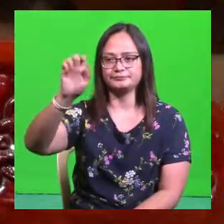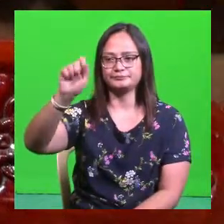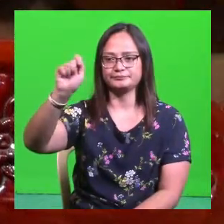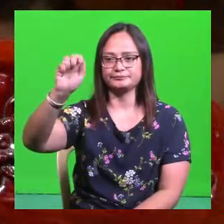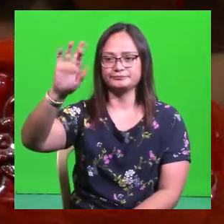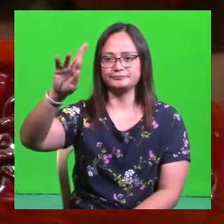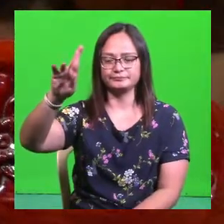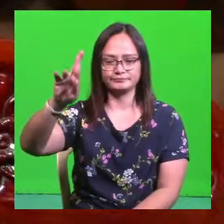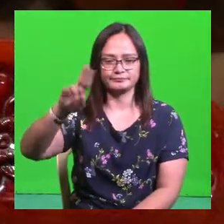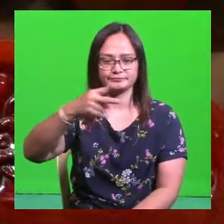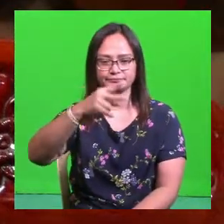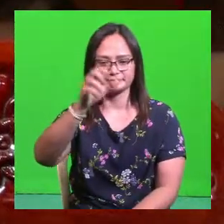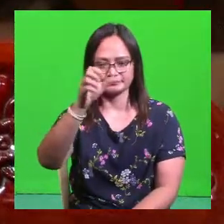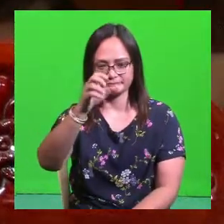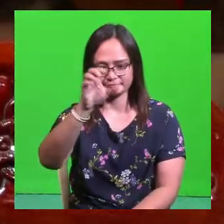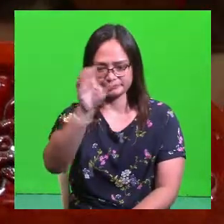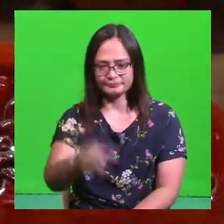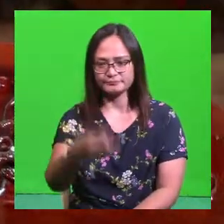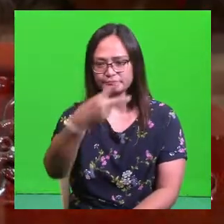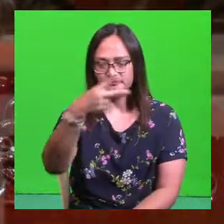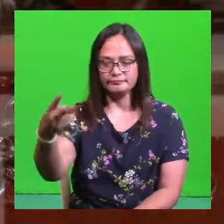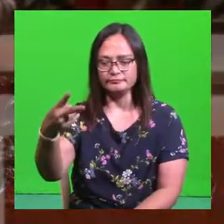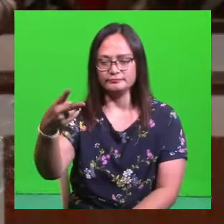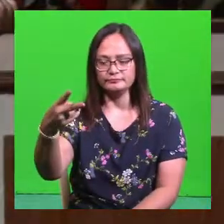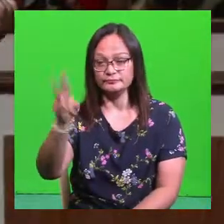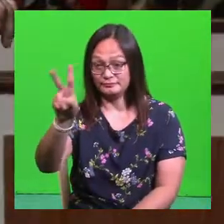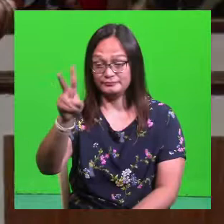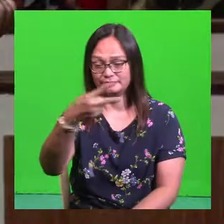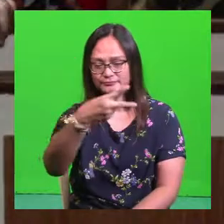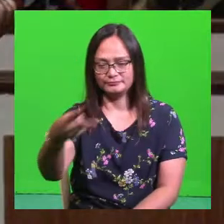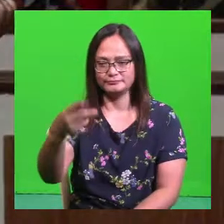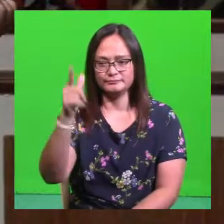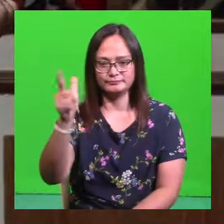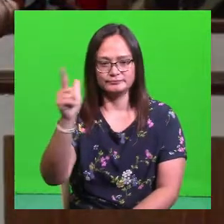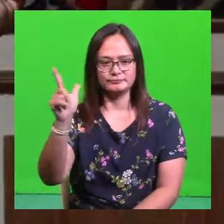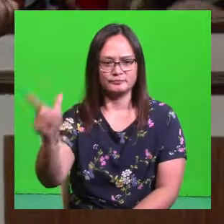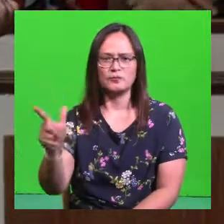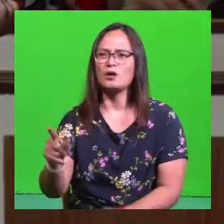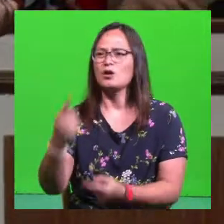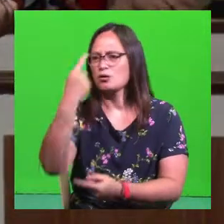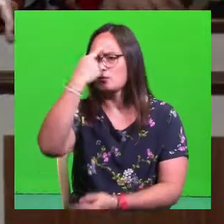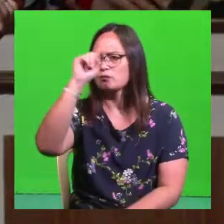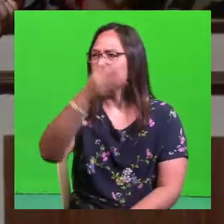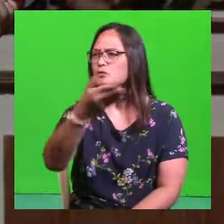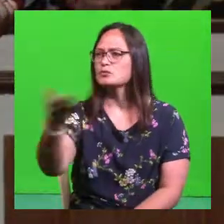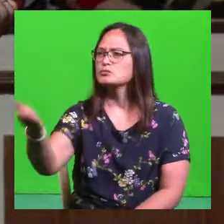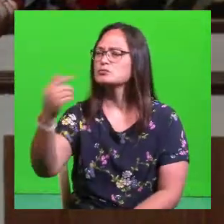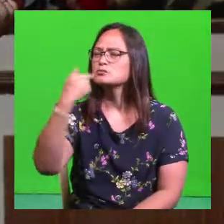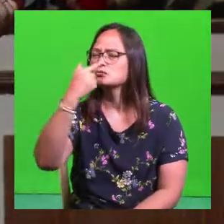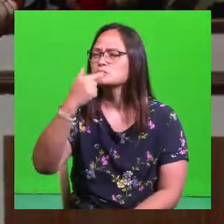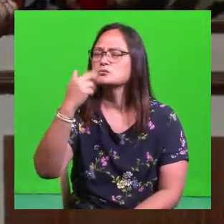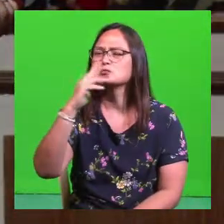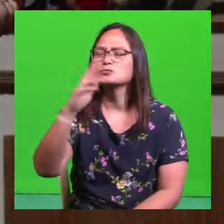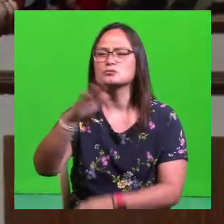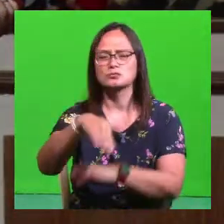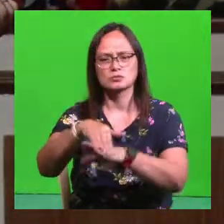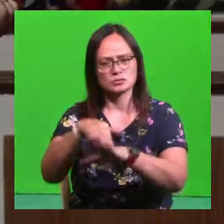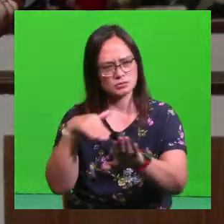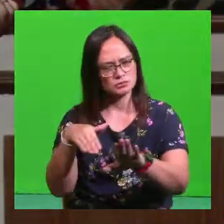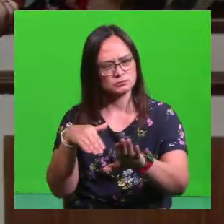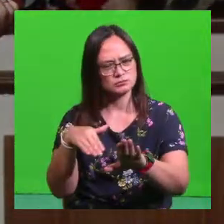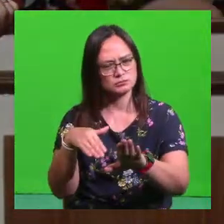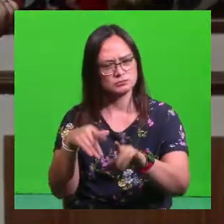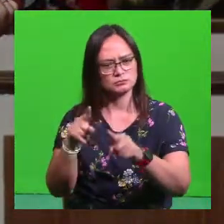ye were called. Sa lahat ng kanyang tinawag, sa lahat ng kanyang hinirang, sa lahat